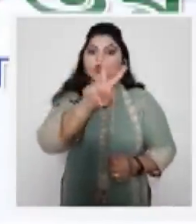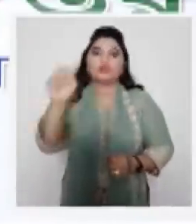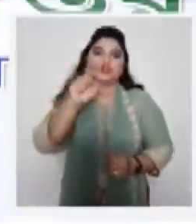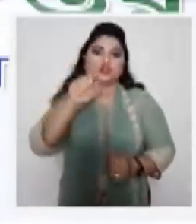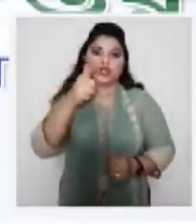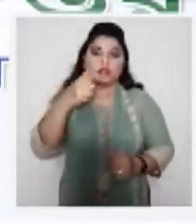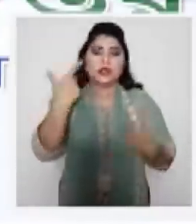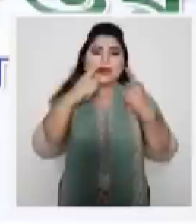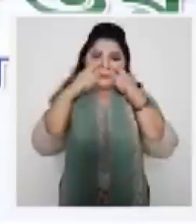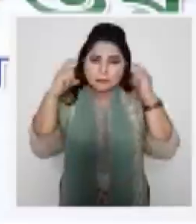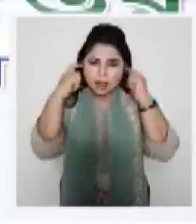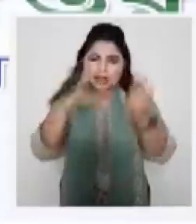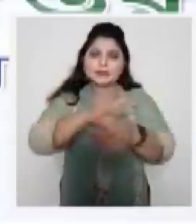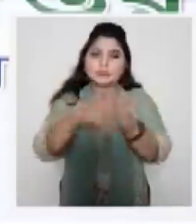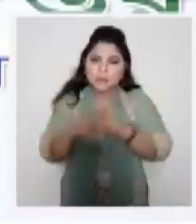আছে